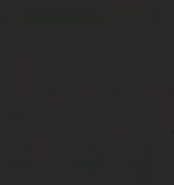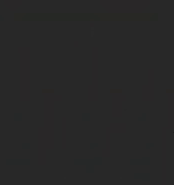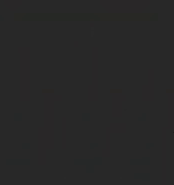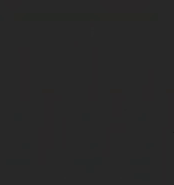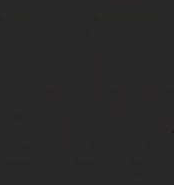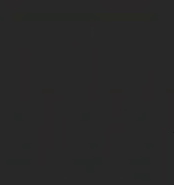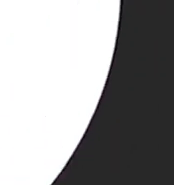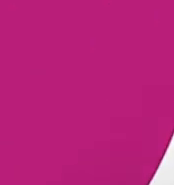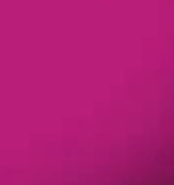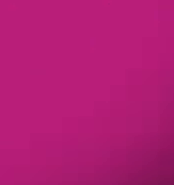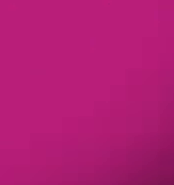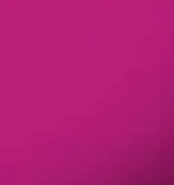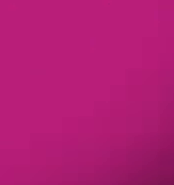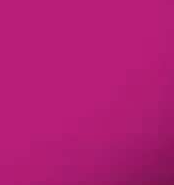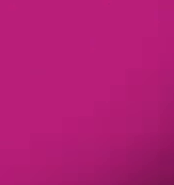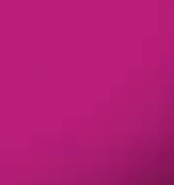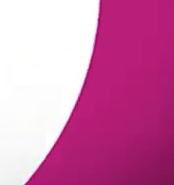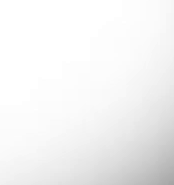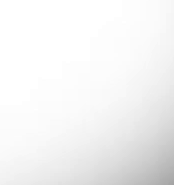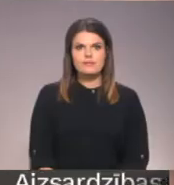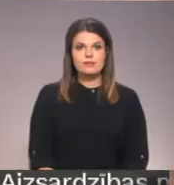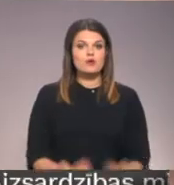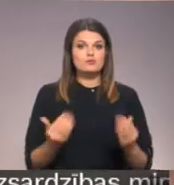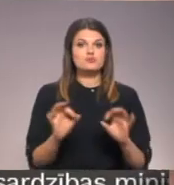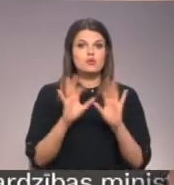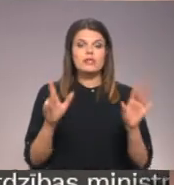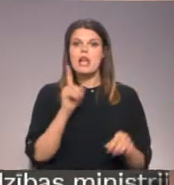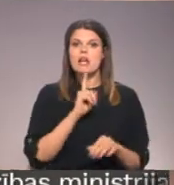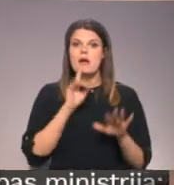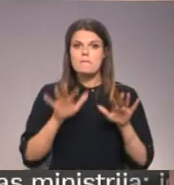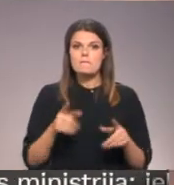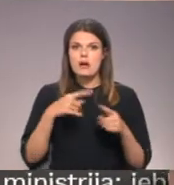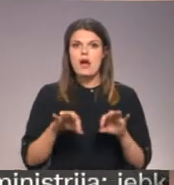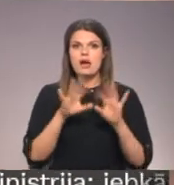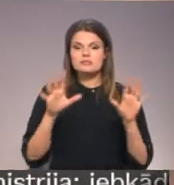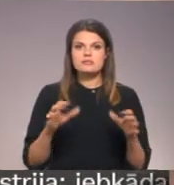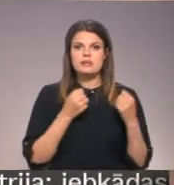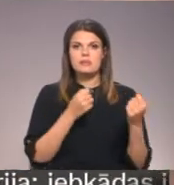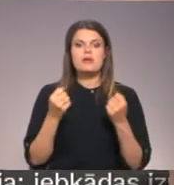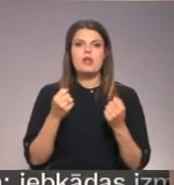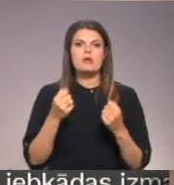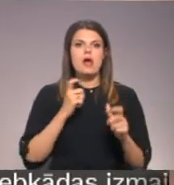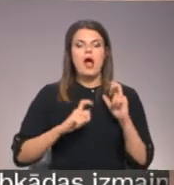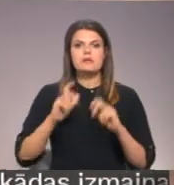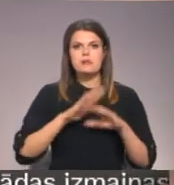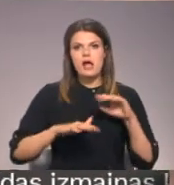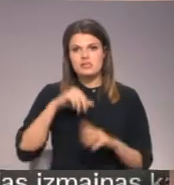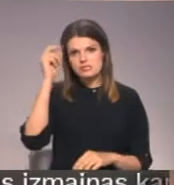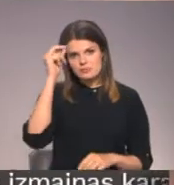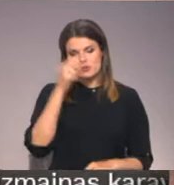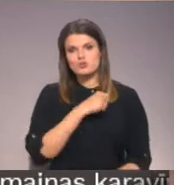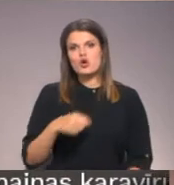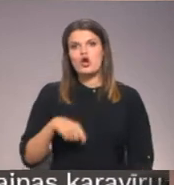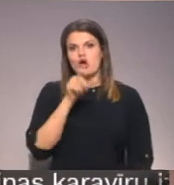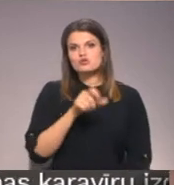Re! Viss ēters ir te! Nu, šodienas Liepājā atsāktas pilota akadēmijas praktiskās mācības, kad